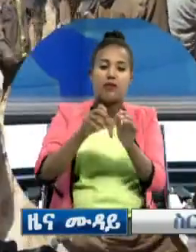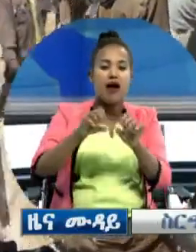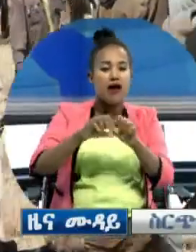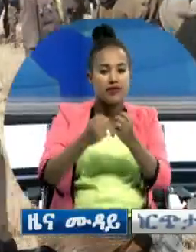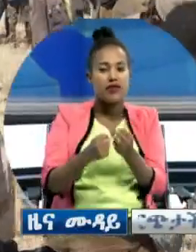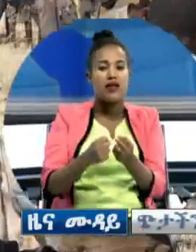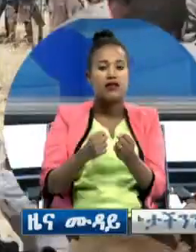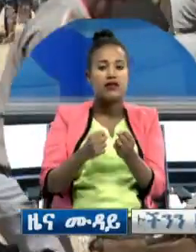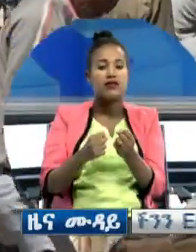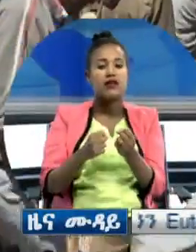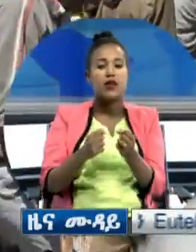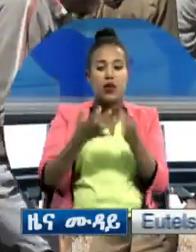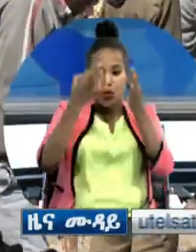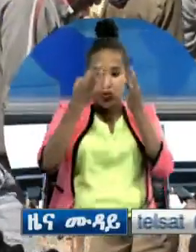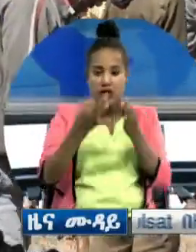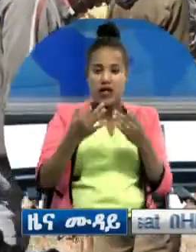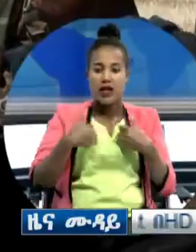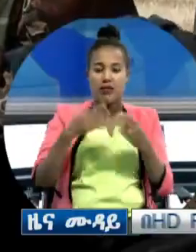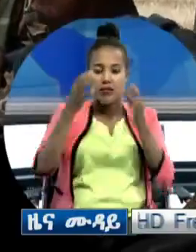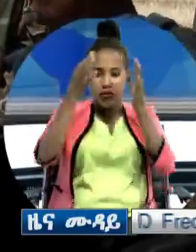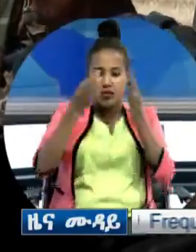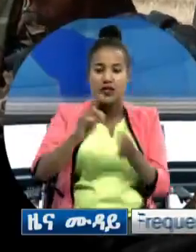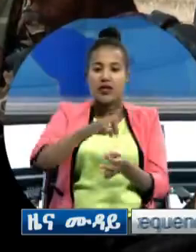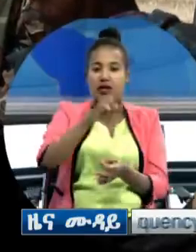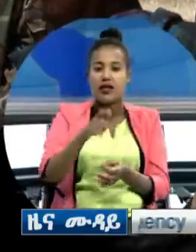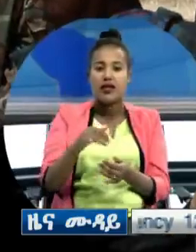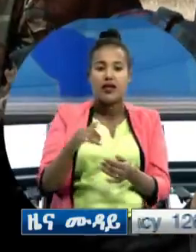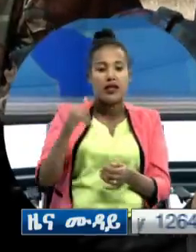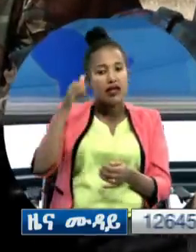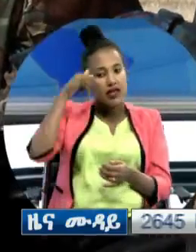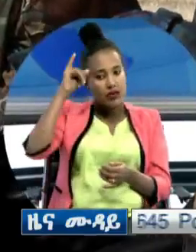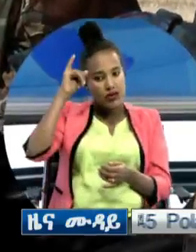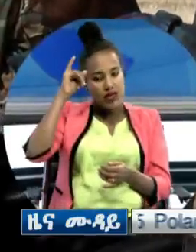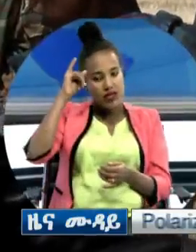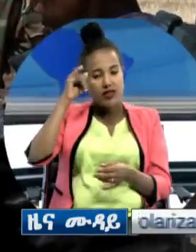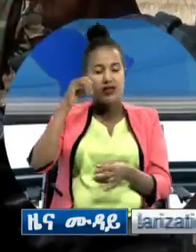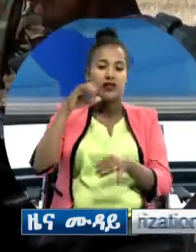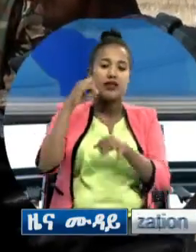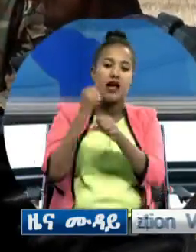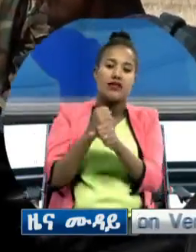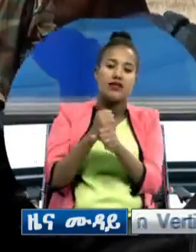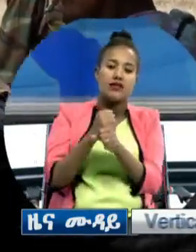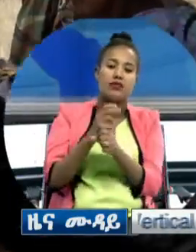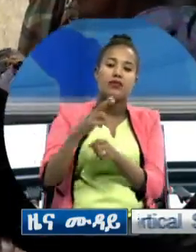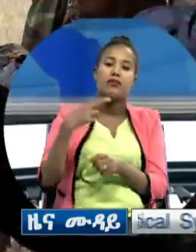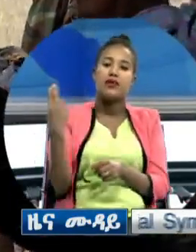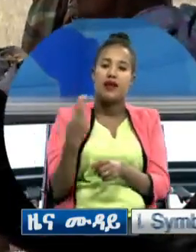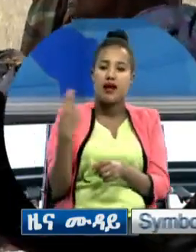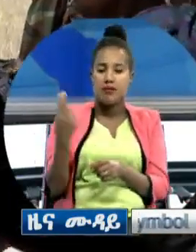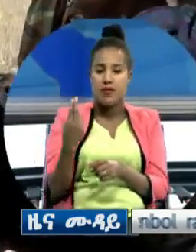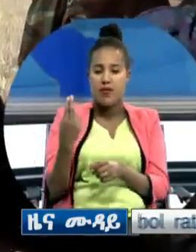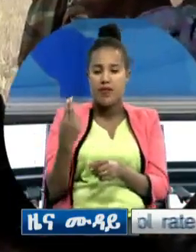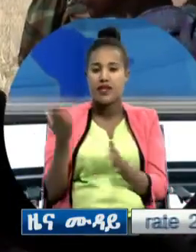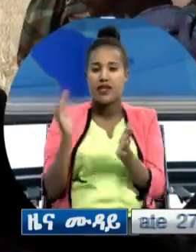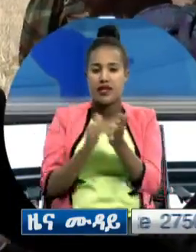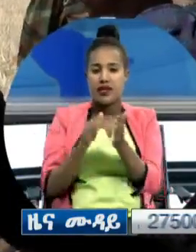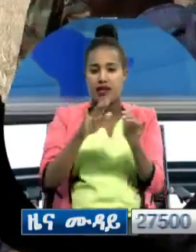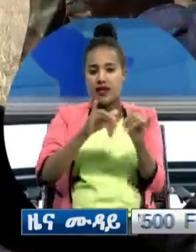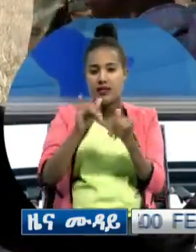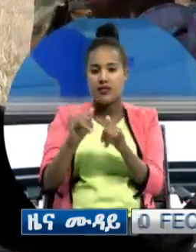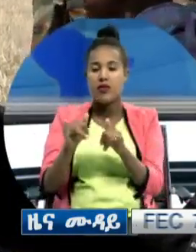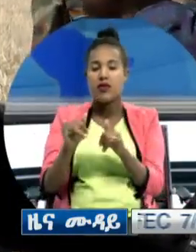ባፈረስክበት ደንብ ውሳኔ ያለው በውሳኔ ስጠየቃለህ ይባላል። ከብቶቻችን እያሰርን ይኸው ነው የምንጠቀመው። እንደገናም ደግሞ